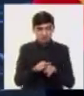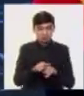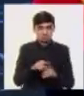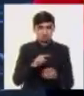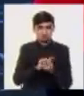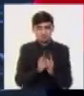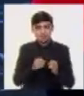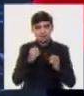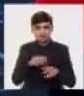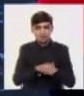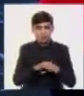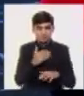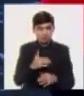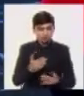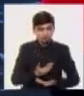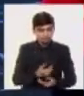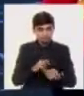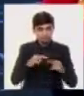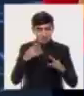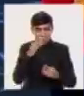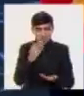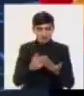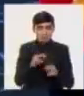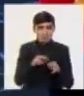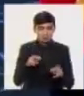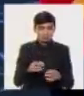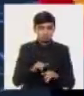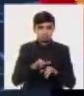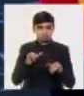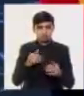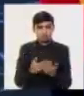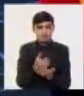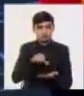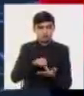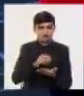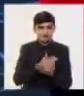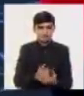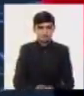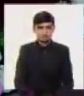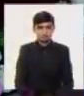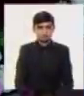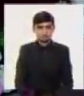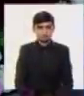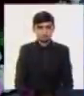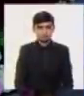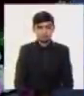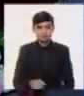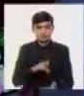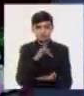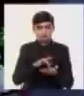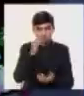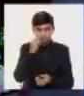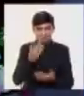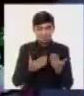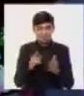благосостояние народа. И акцентировали внимание на то, что партия пополняется новыми участниками. По городу Шымкент, если в